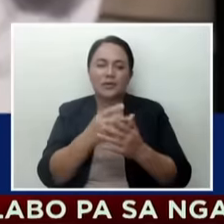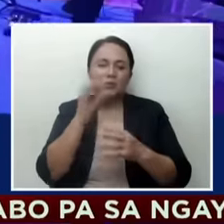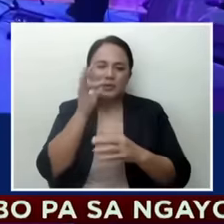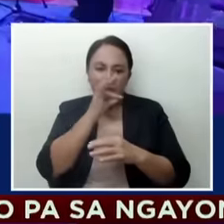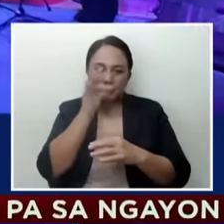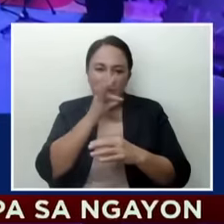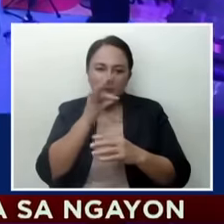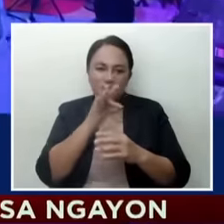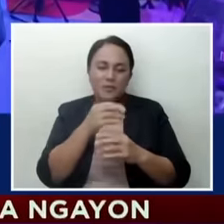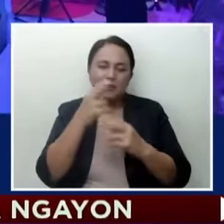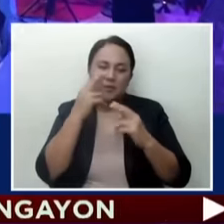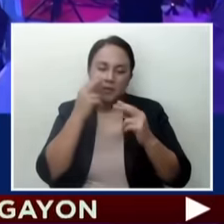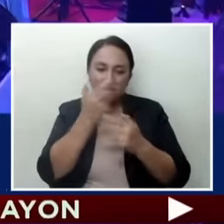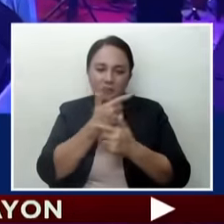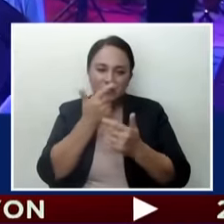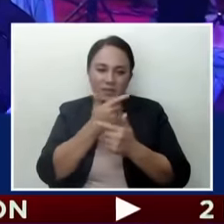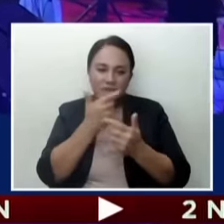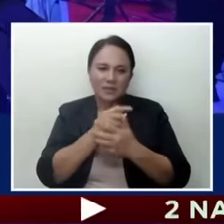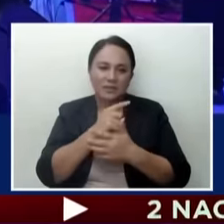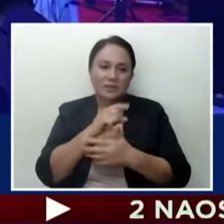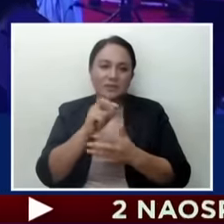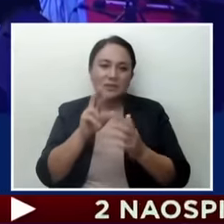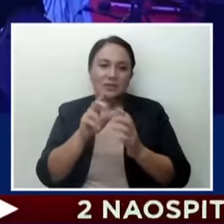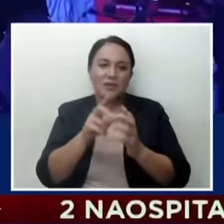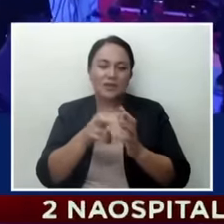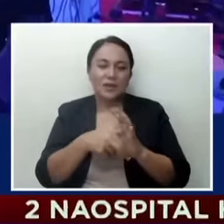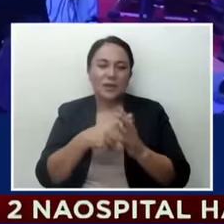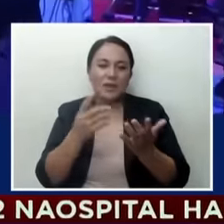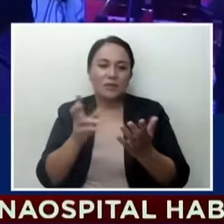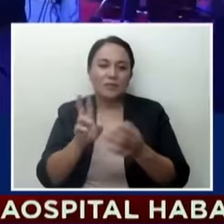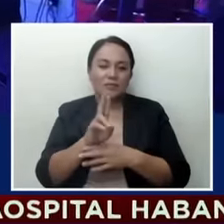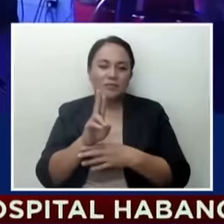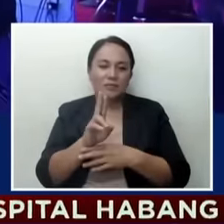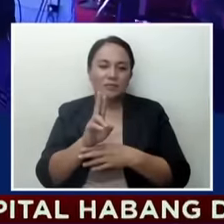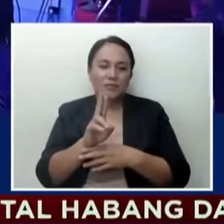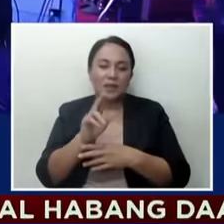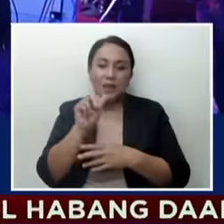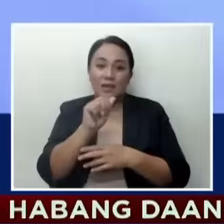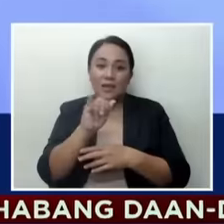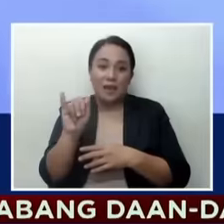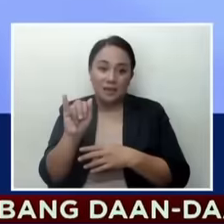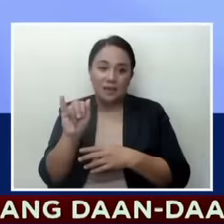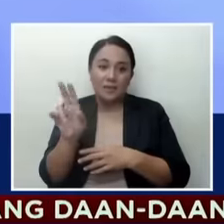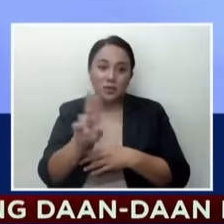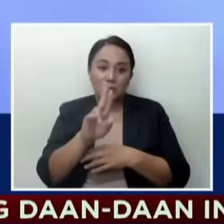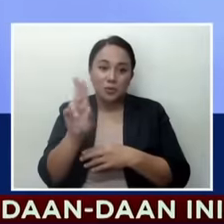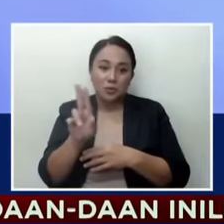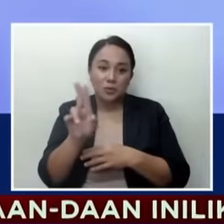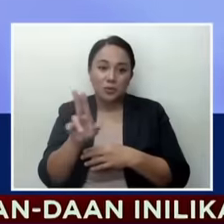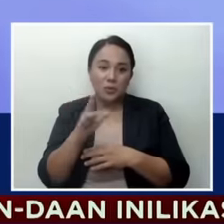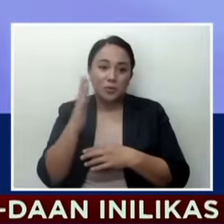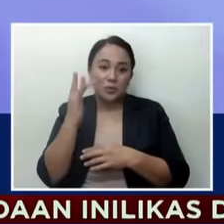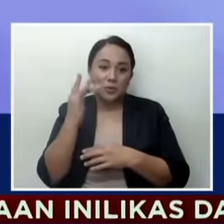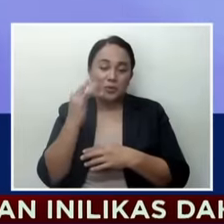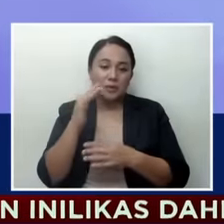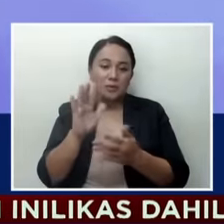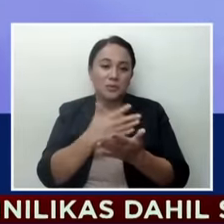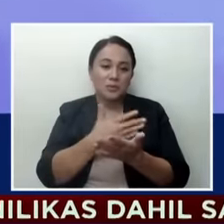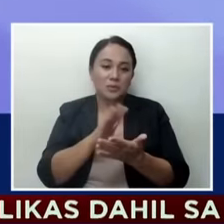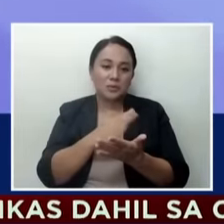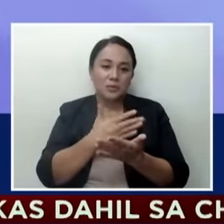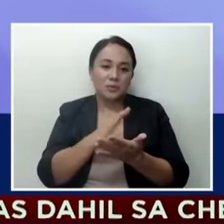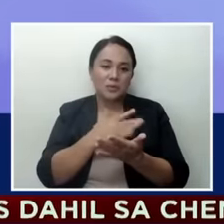tema. Sa Instant Replay, gumamit sila ng Artificial Intelligence o AI, kung saan ang kumakanta ay ang